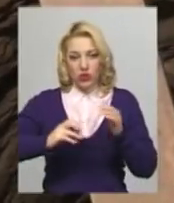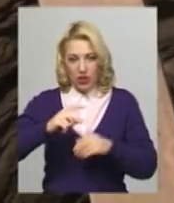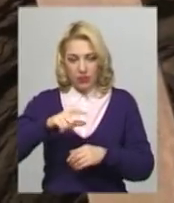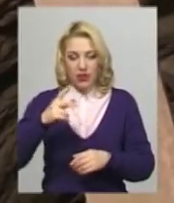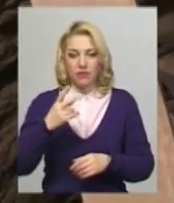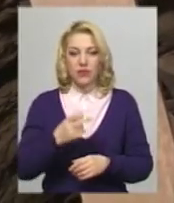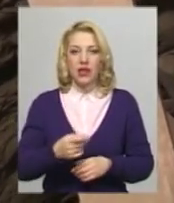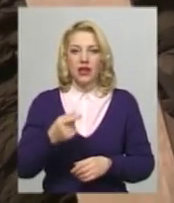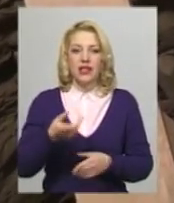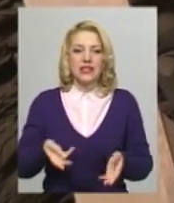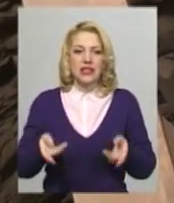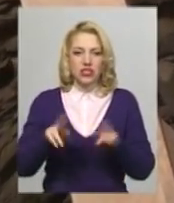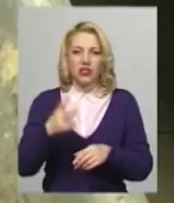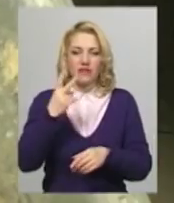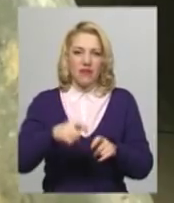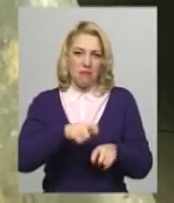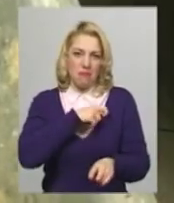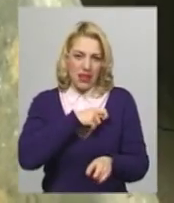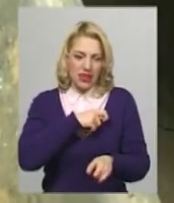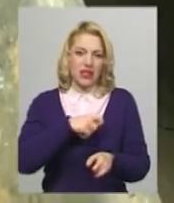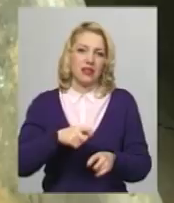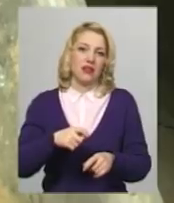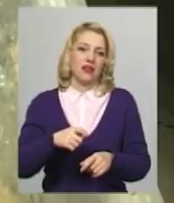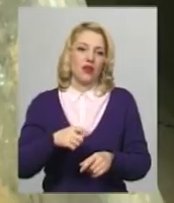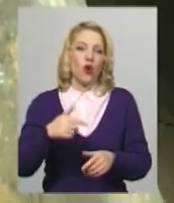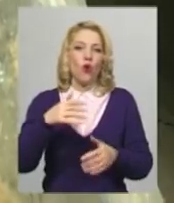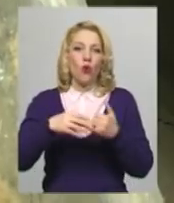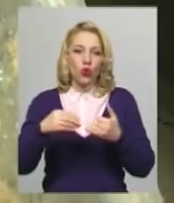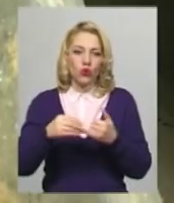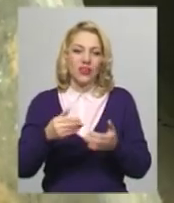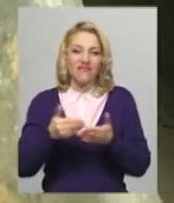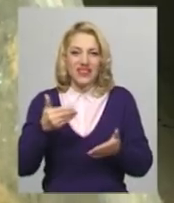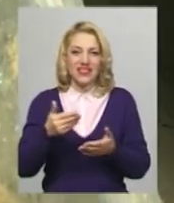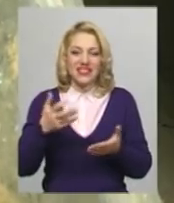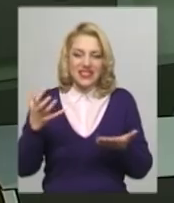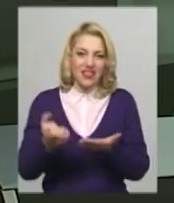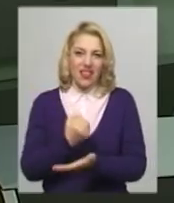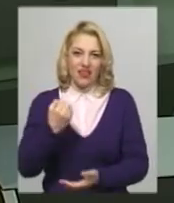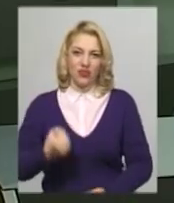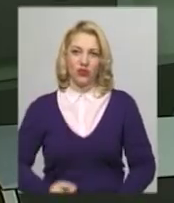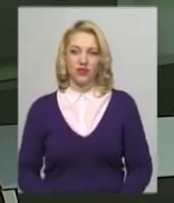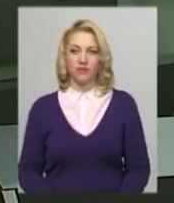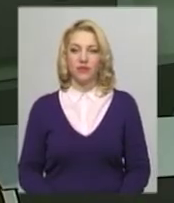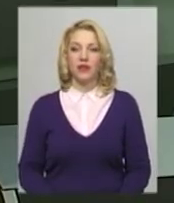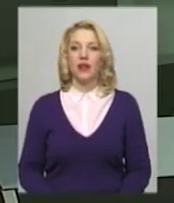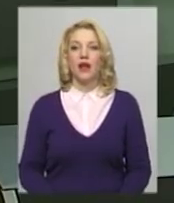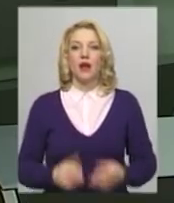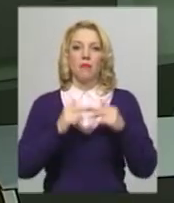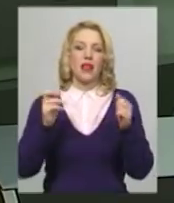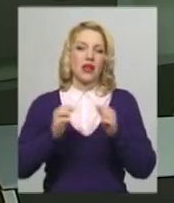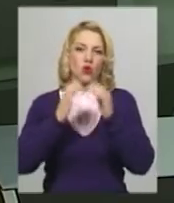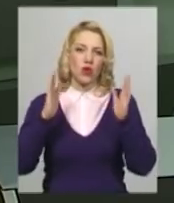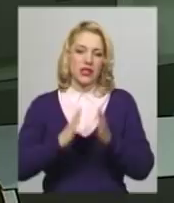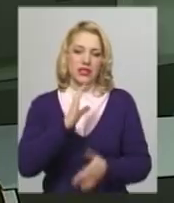ґрунту розділяє археологів від можливих знахідок. Михайло Жила, Іван Мовчан, новини «Поділля-Центр». Палацовий комплекс